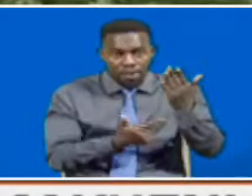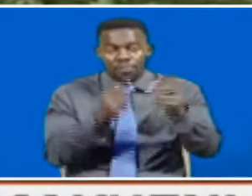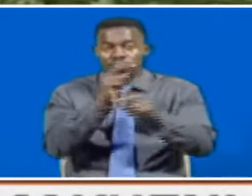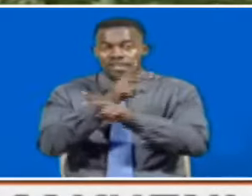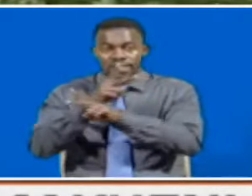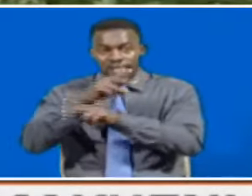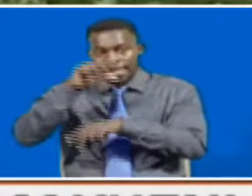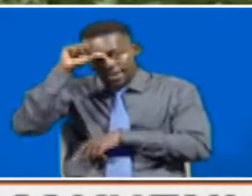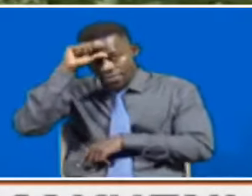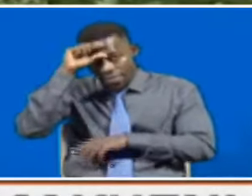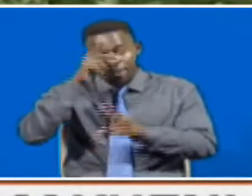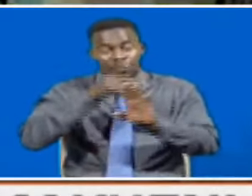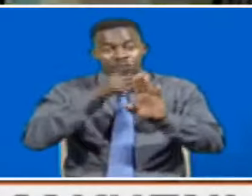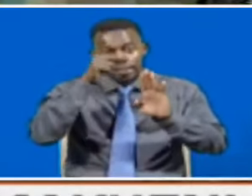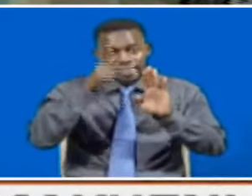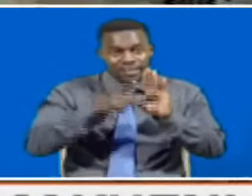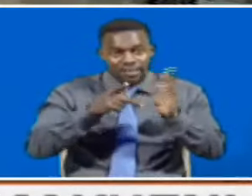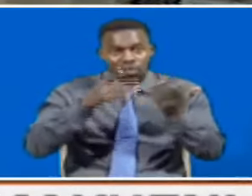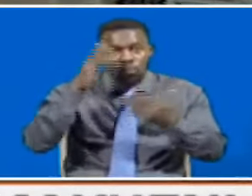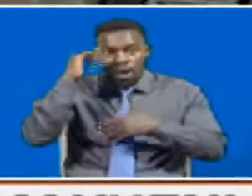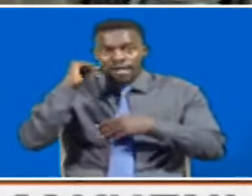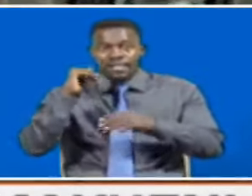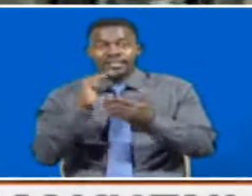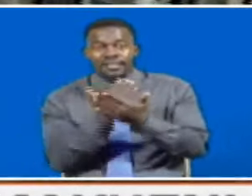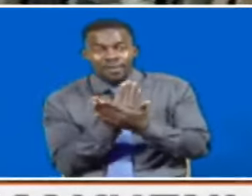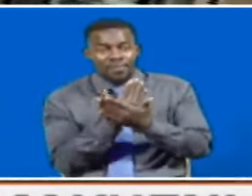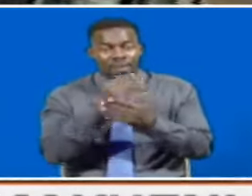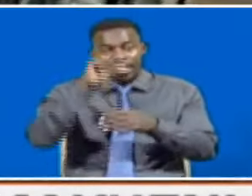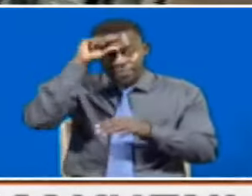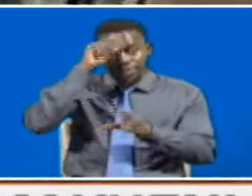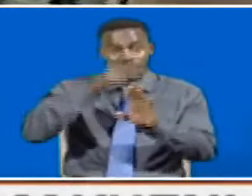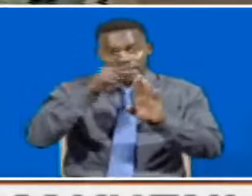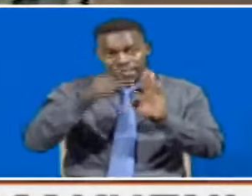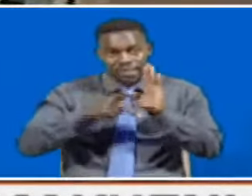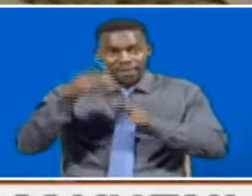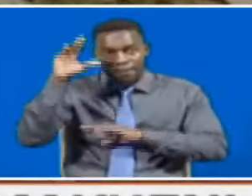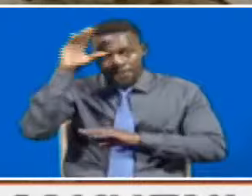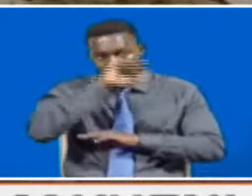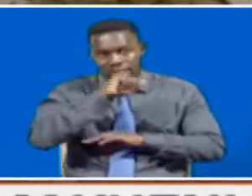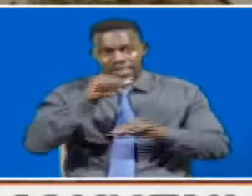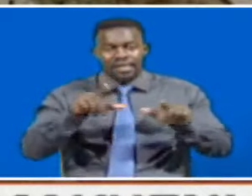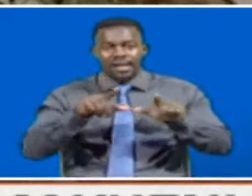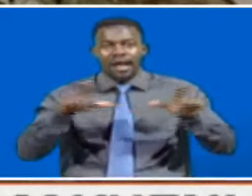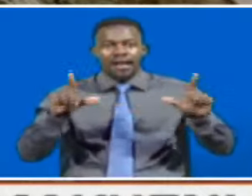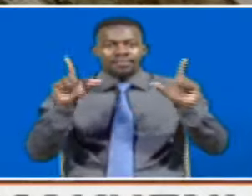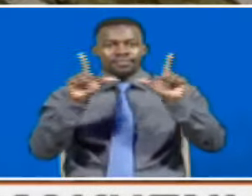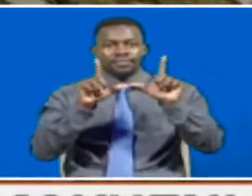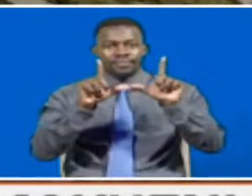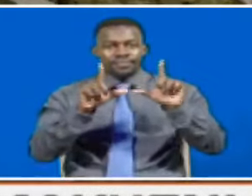ambazo zinatishiwa kuvamiwa kwa kukosa vyeti vya umiliki wa ardhi. Steven